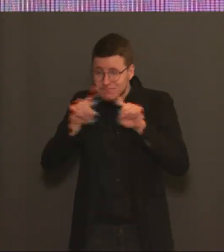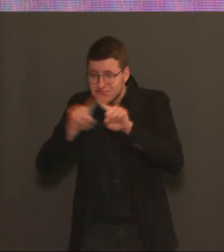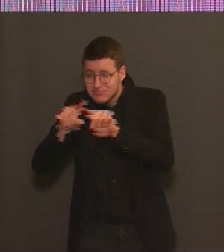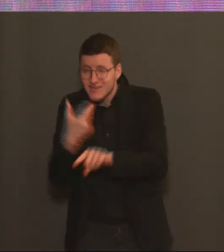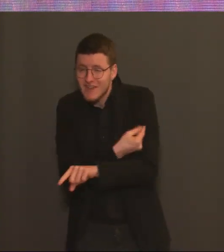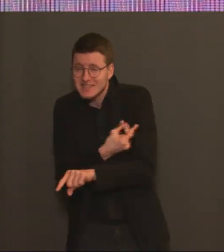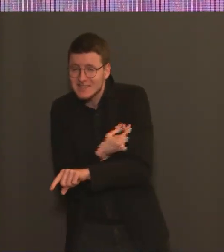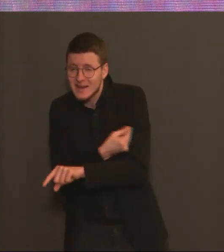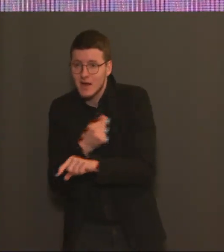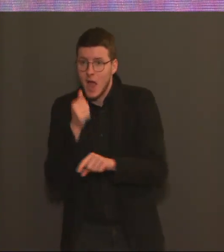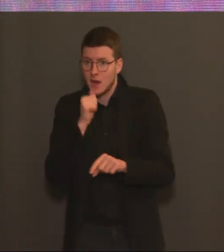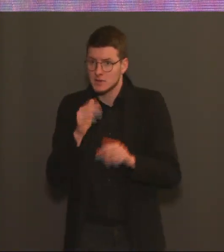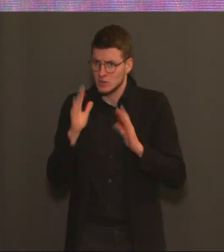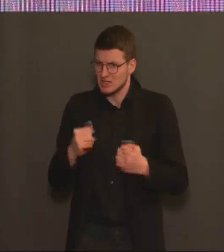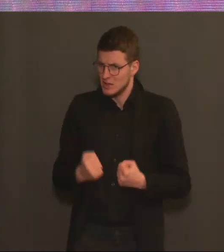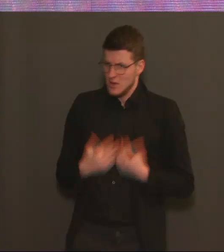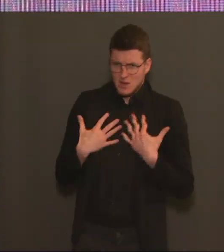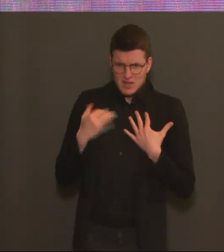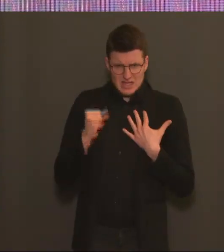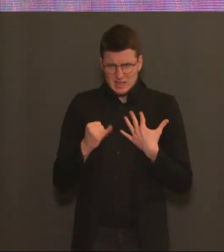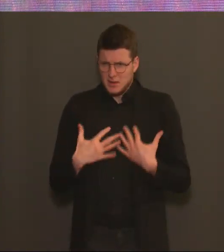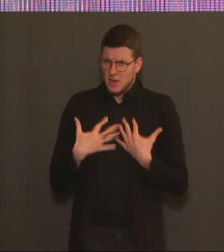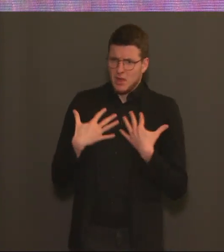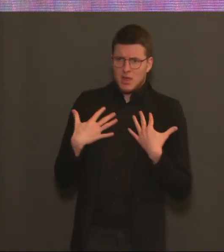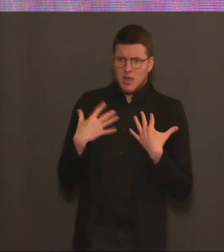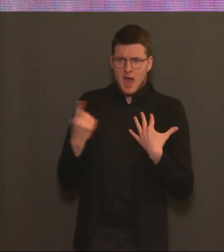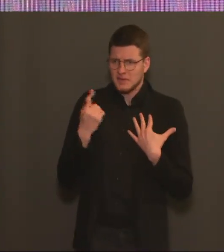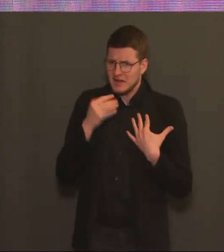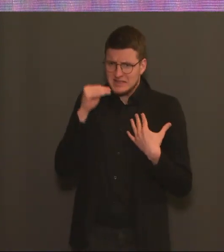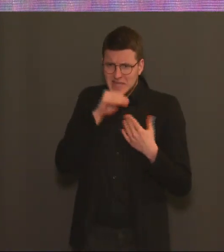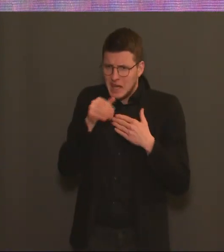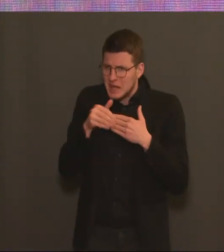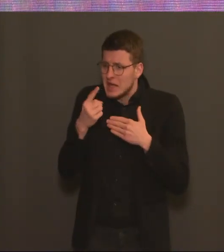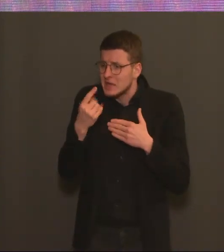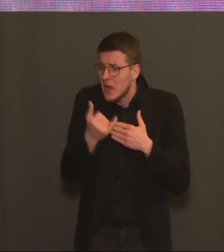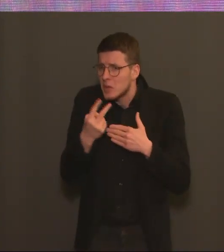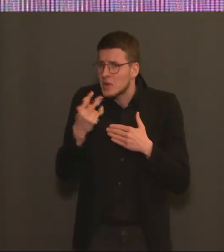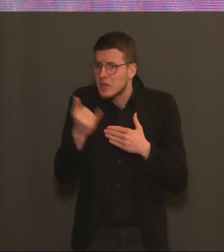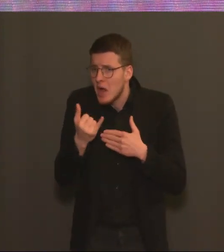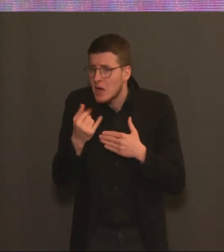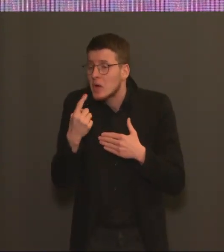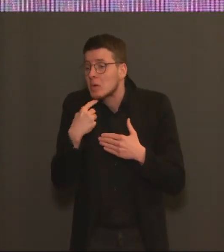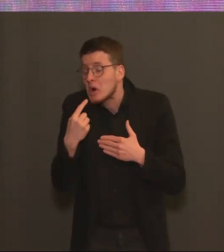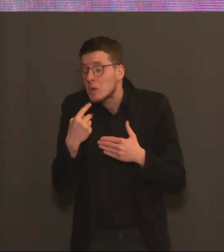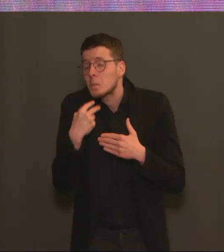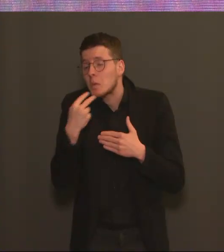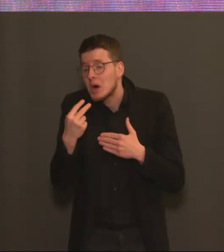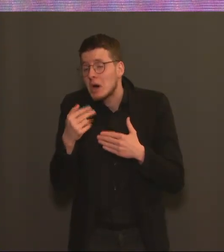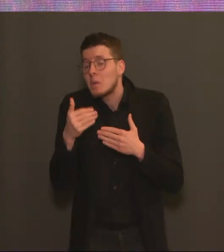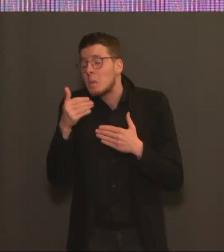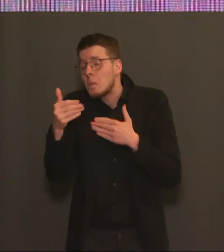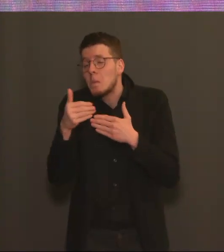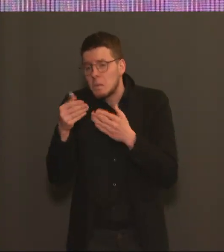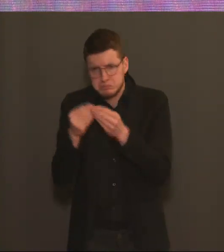optreden. 1 tot 2 dagen na de injectie, af en toe enkele weken na de injectie, maar niet na langere